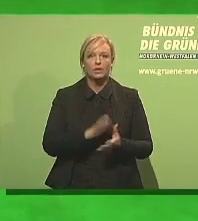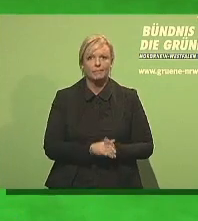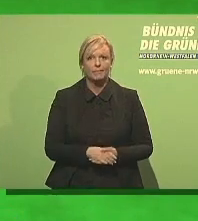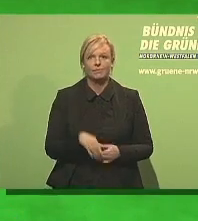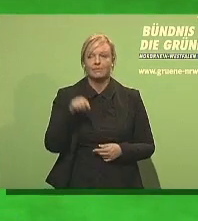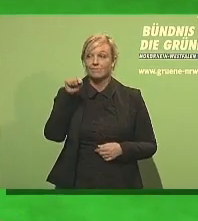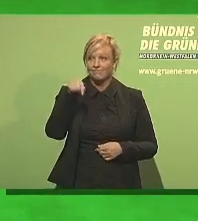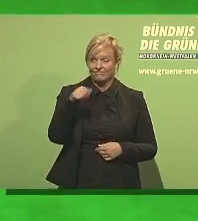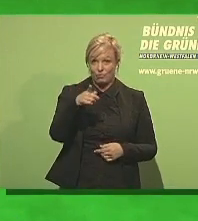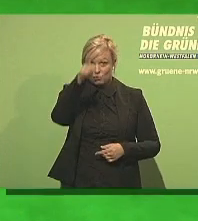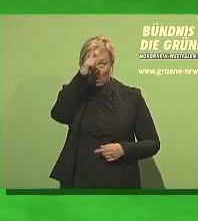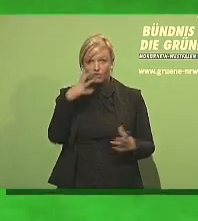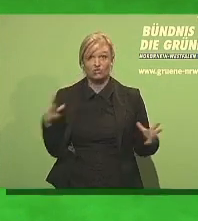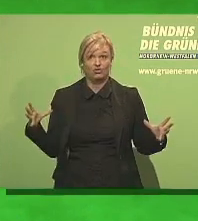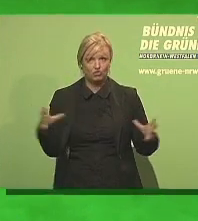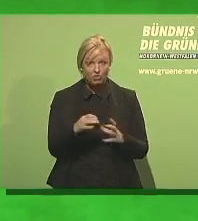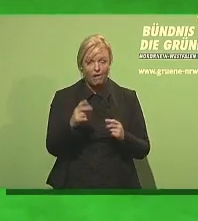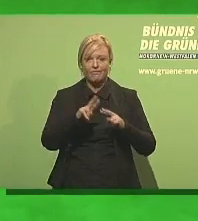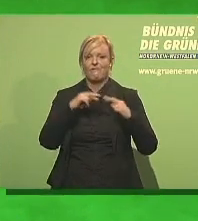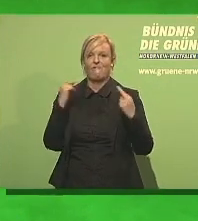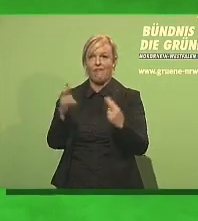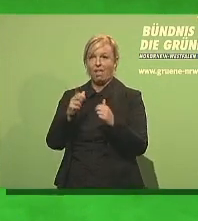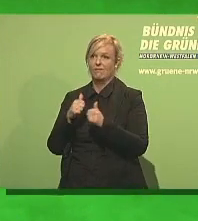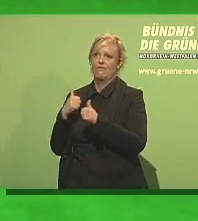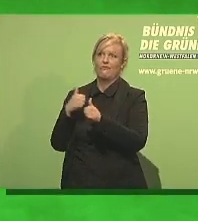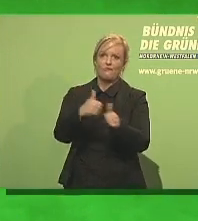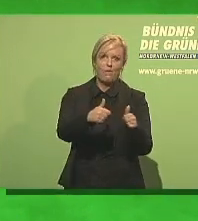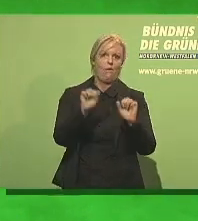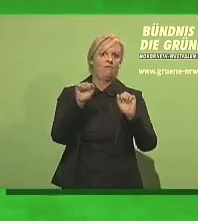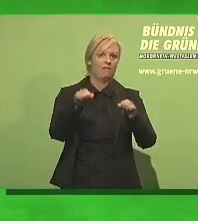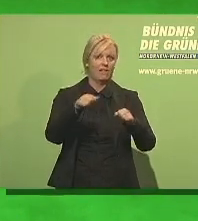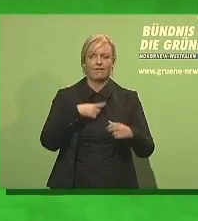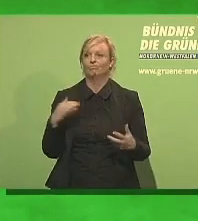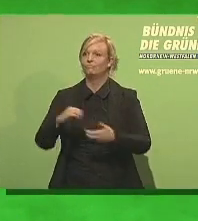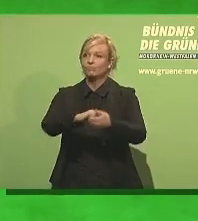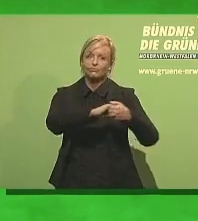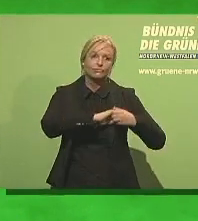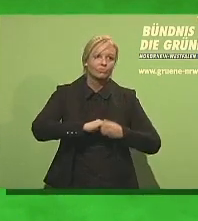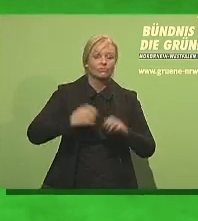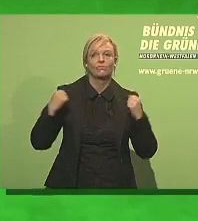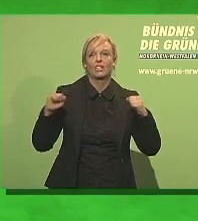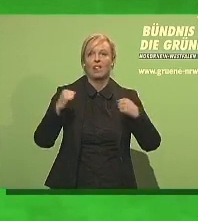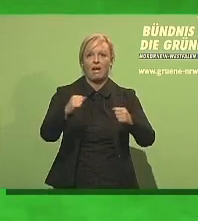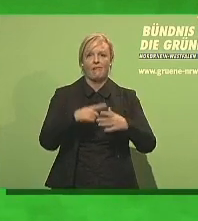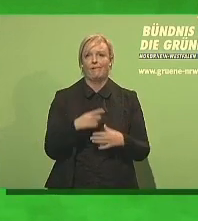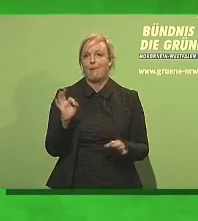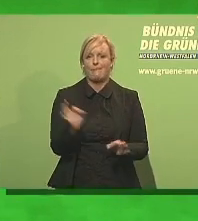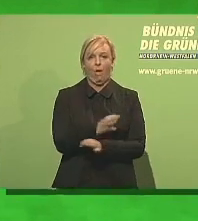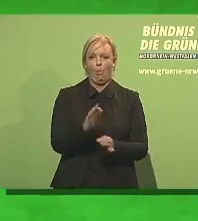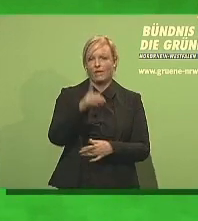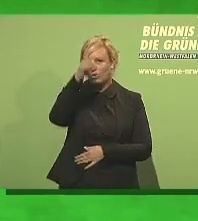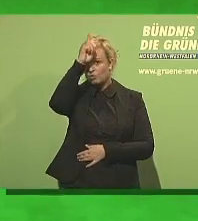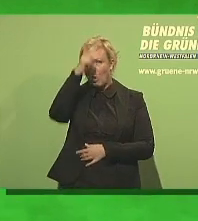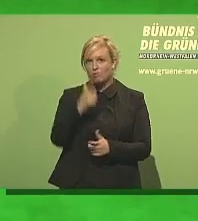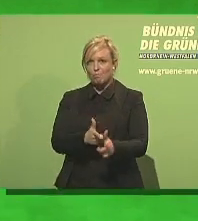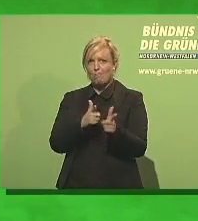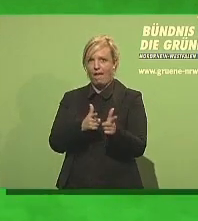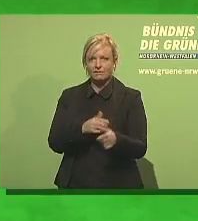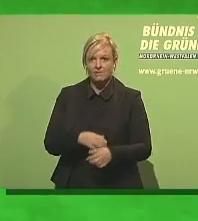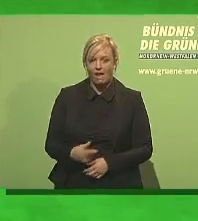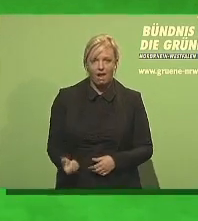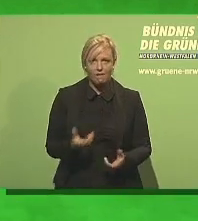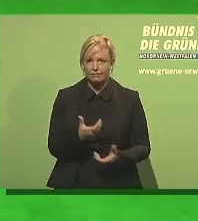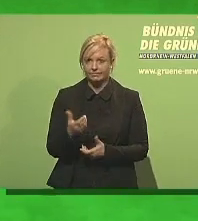Nachahmer finden. Und ich finde, dazu müssen wir gemeinsam kämpfen. Dazu müssen wir nicht deutsche Panzer in die Wüste schicken, sondern